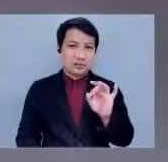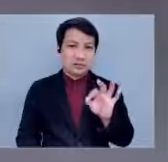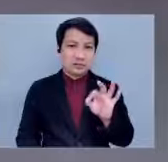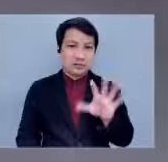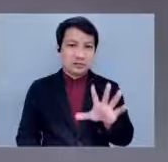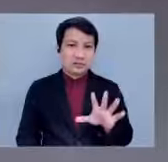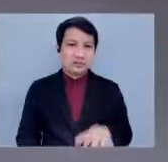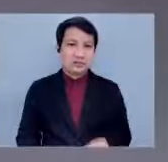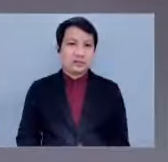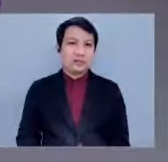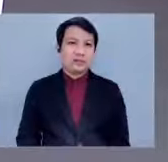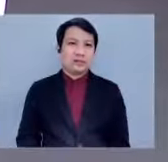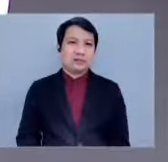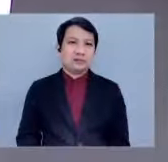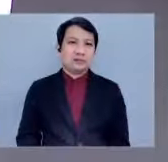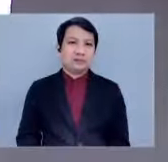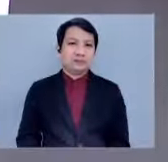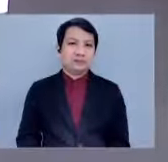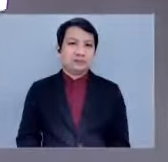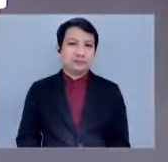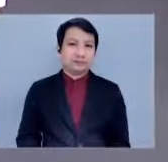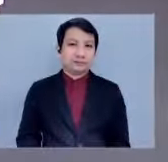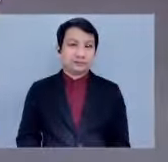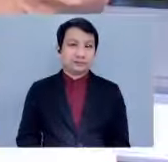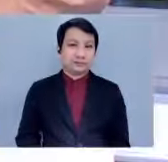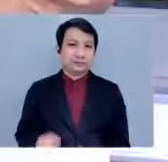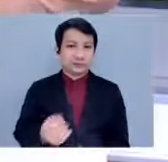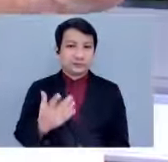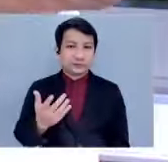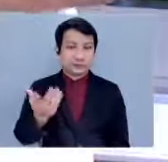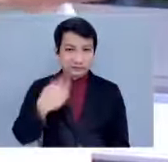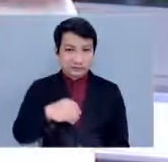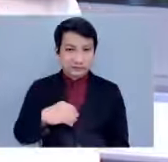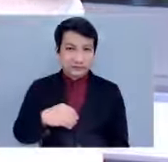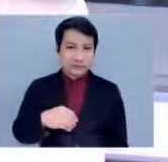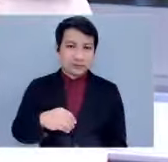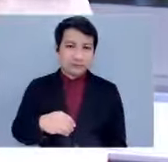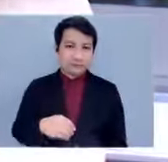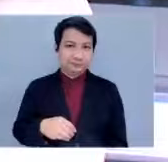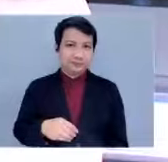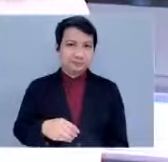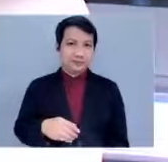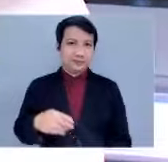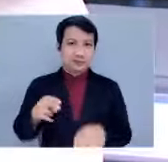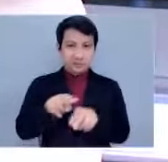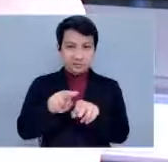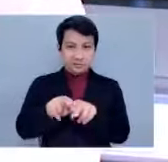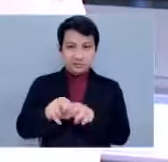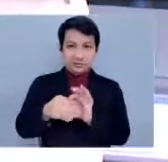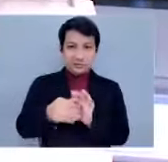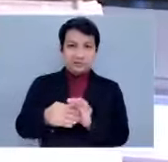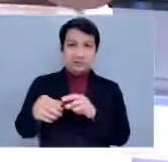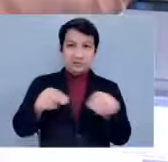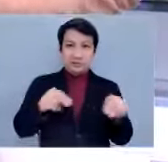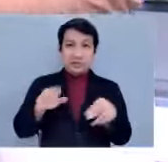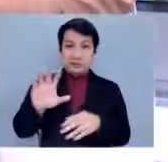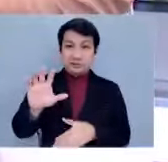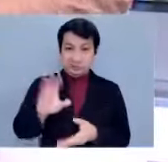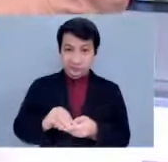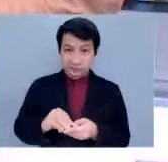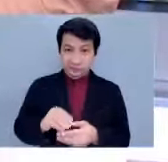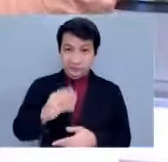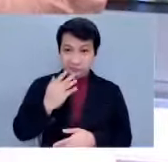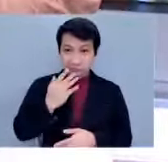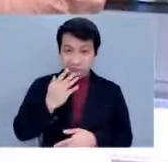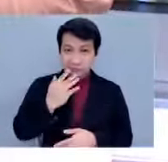size. Can we just talk about how nice the colors are, mommy? Nice. Very neutral. Pwedeng-pwede mong gamitin kahit na may colors. Kunwari yung outfit